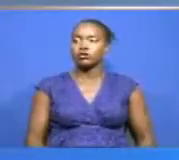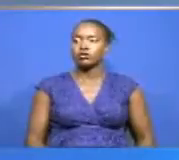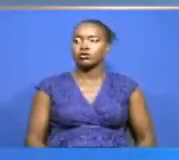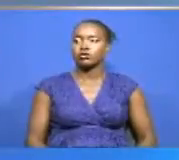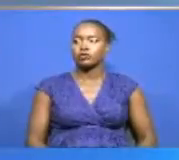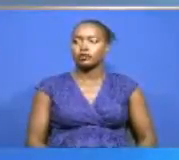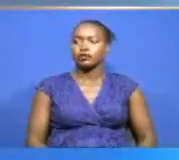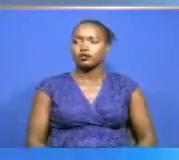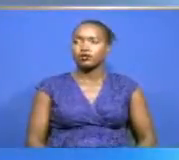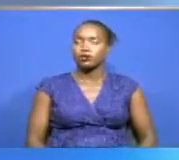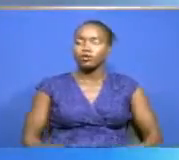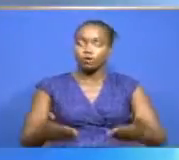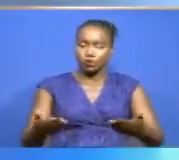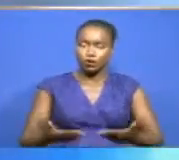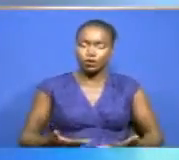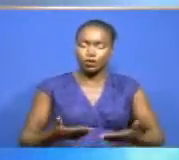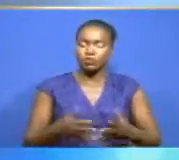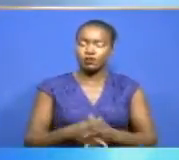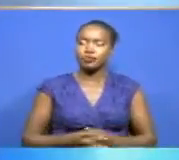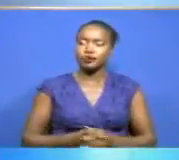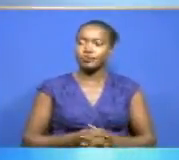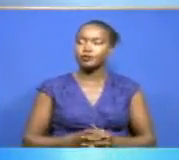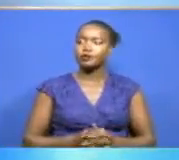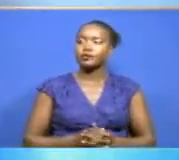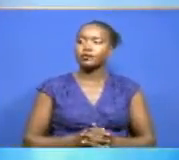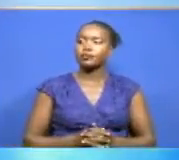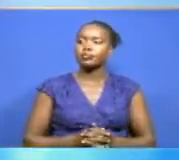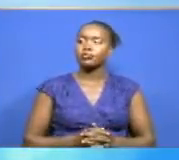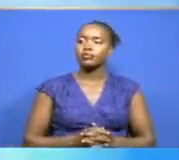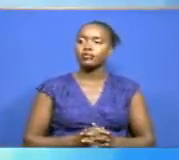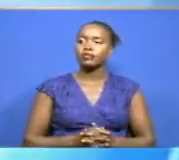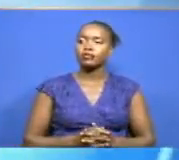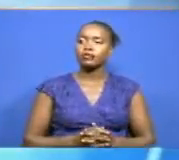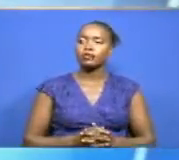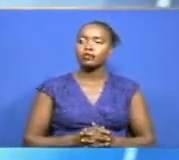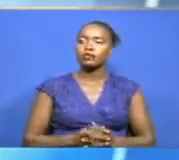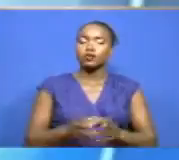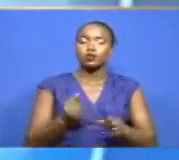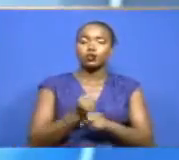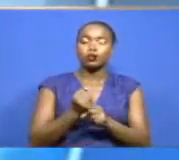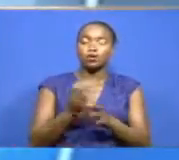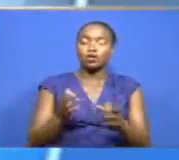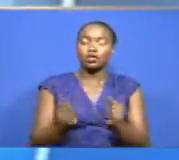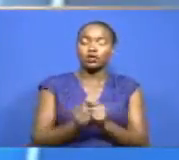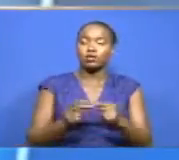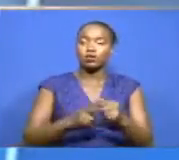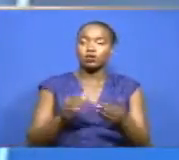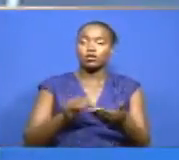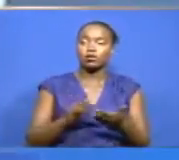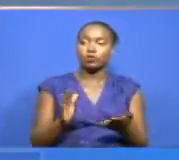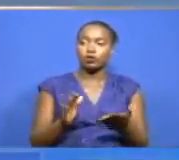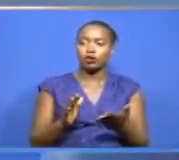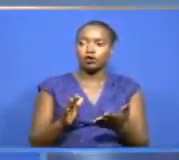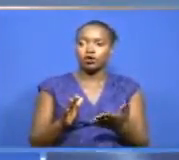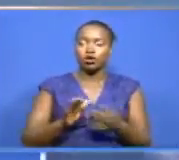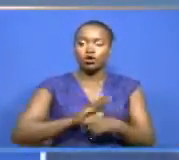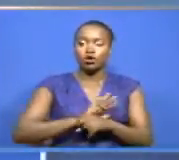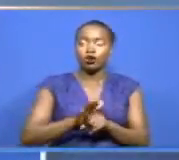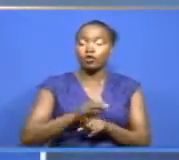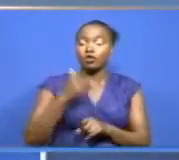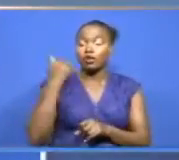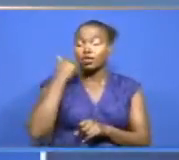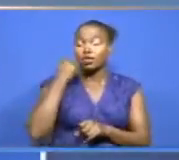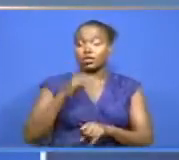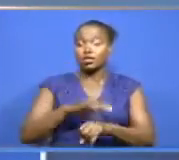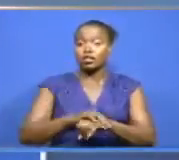Na mtazamaji, karibu tuendelee kukujuza. Tukiendelea ni kwa wahudumu 17 zaidi wa afya wameambukizwa ugonjwa wa